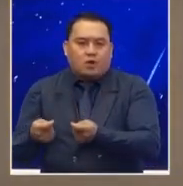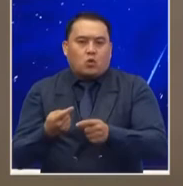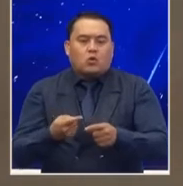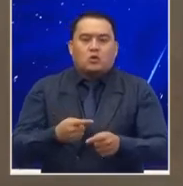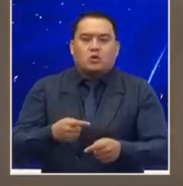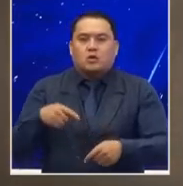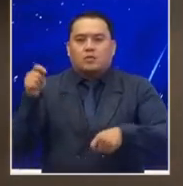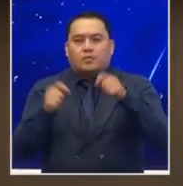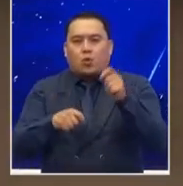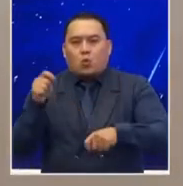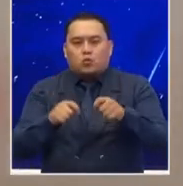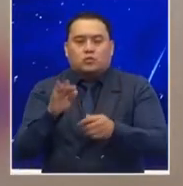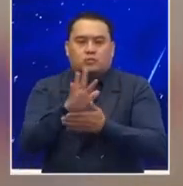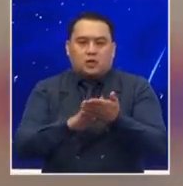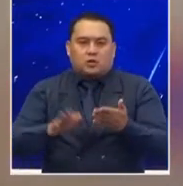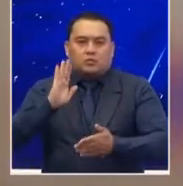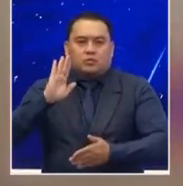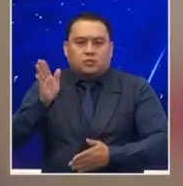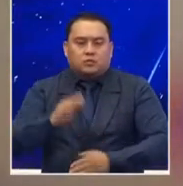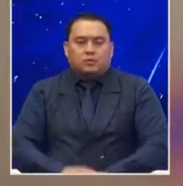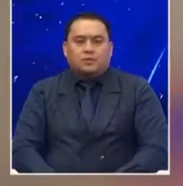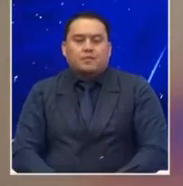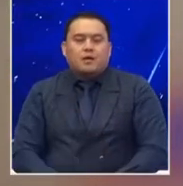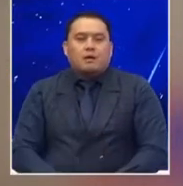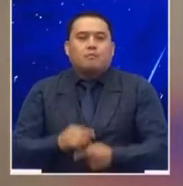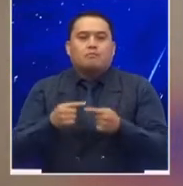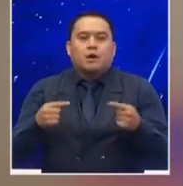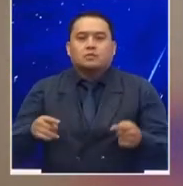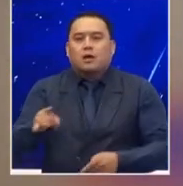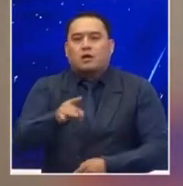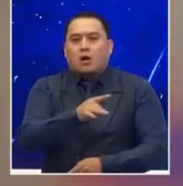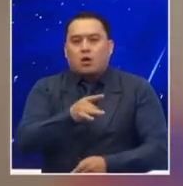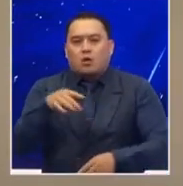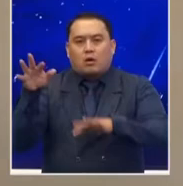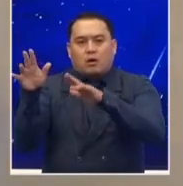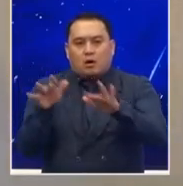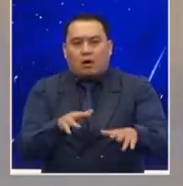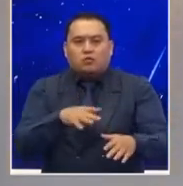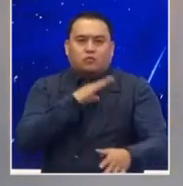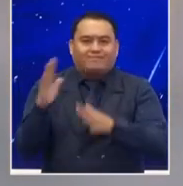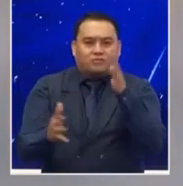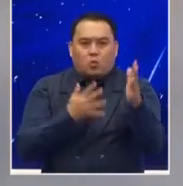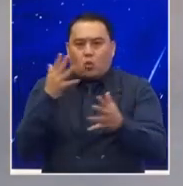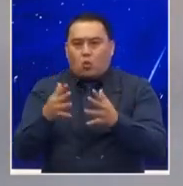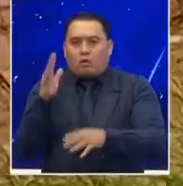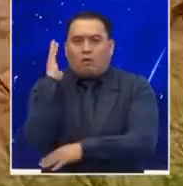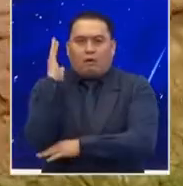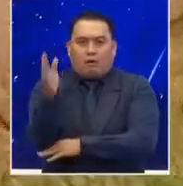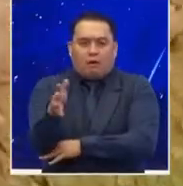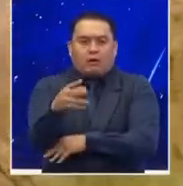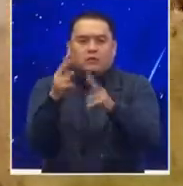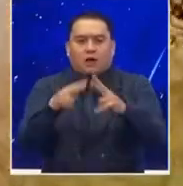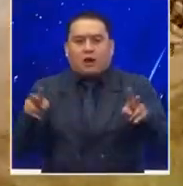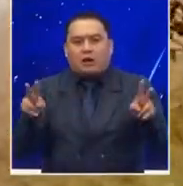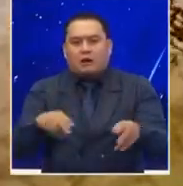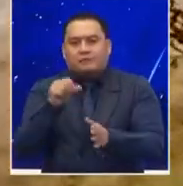көңіл көншітпейді. Айтуынша нөсер жаңбыр әлі жалғасады. Елдің басқа аудандарында қар жауып, боран соққан. Салдарынан ағаштар мен электр бағандары